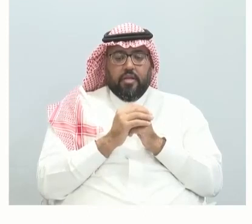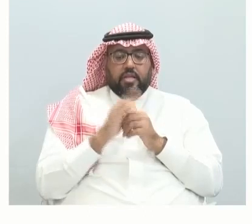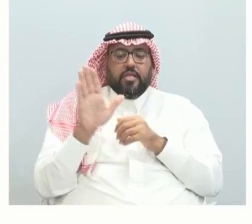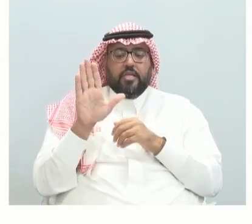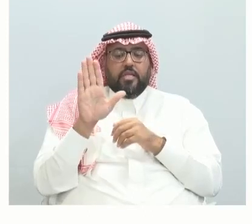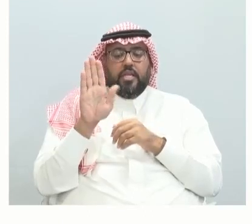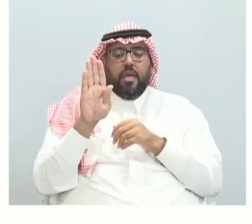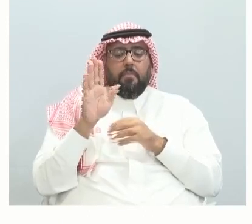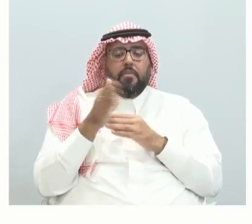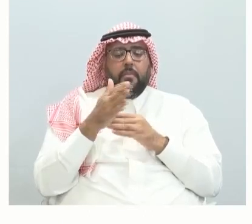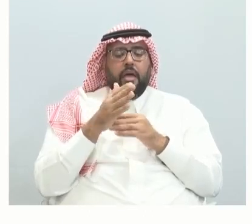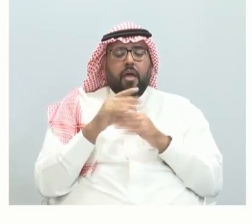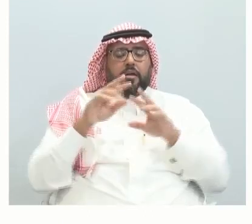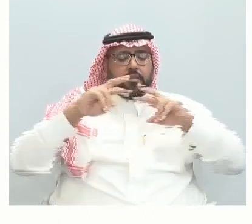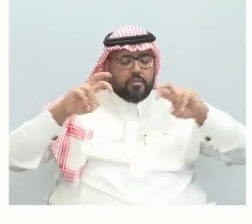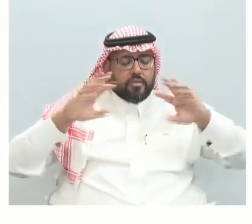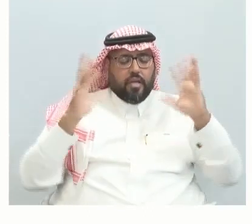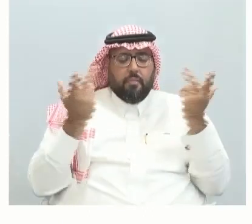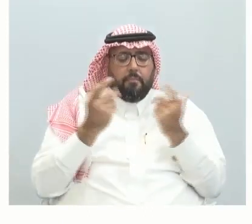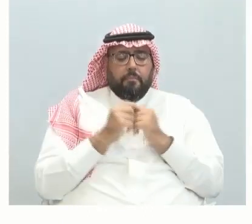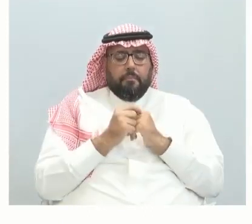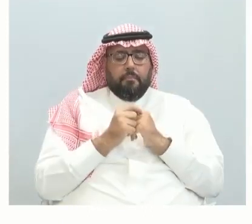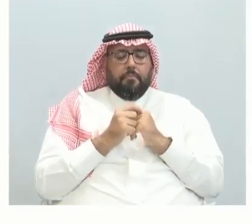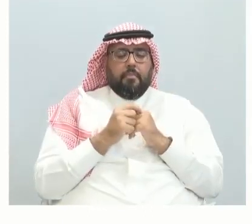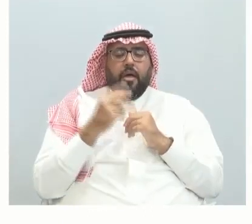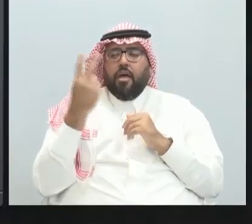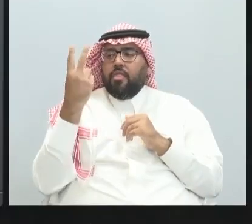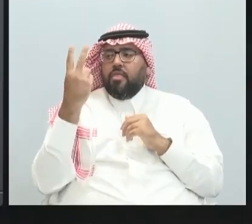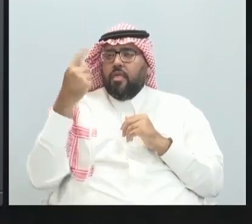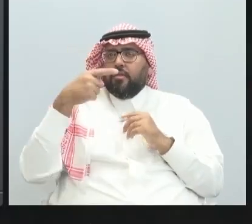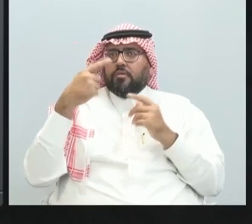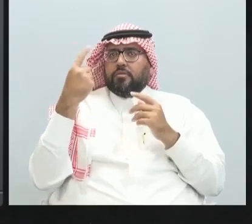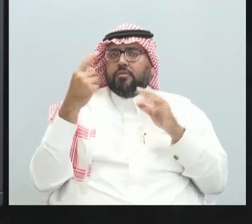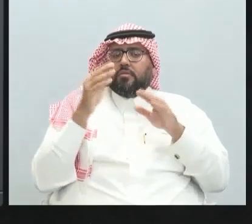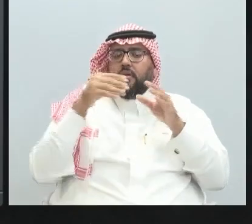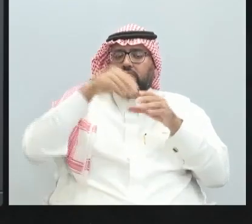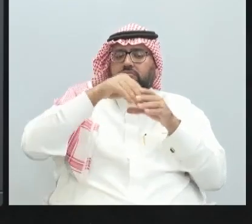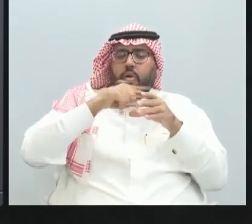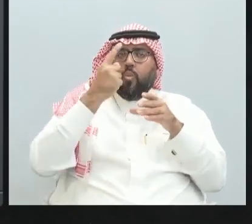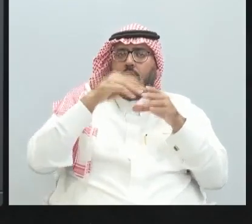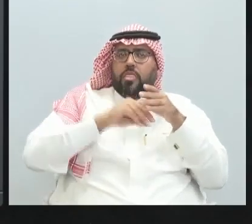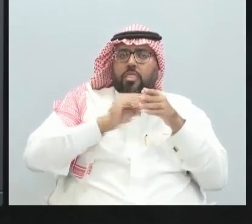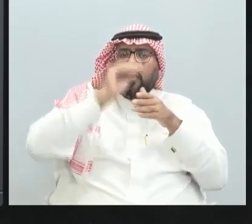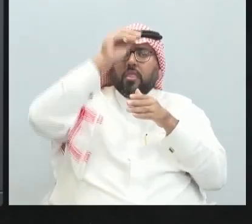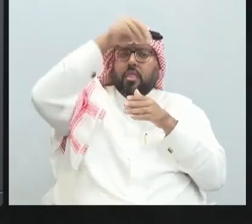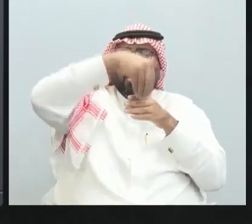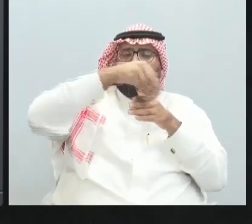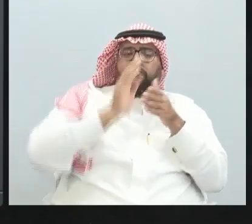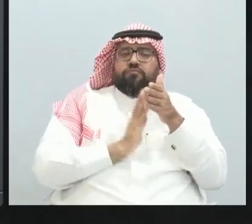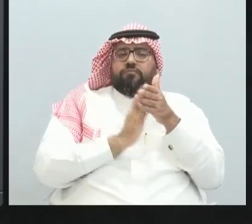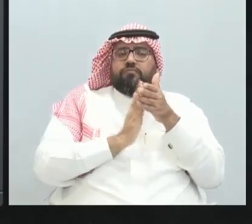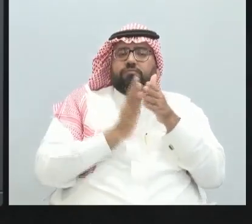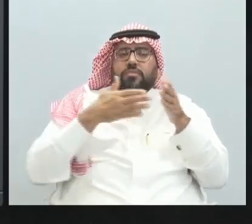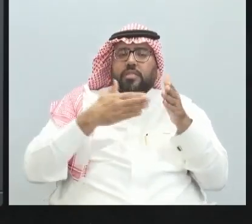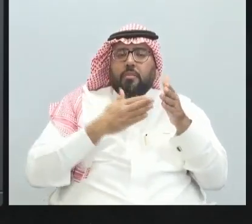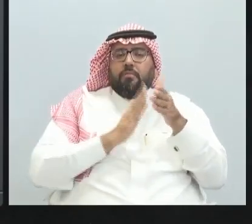يلا يا ابطال 12 الى الحوض الاخر فكم يصبح